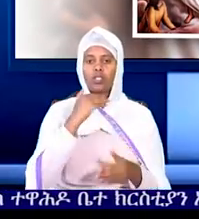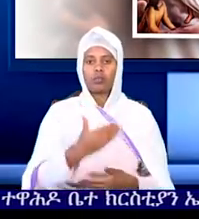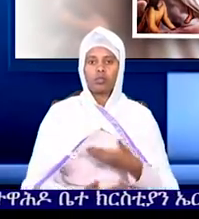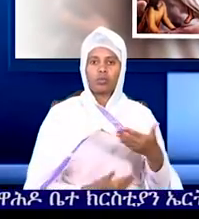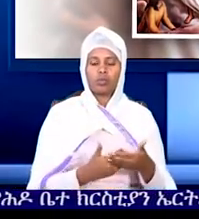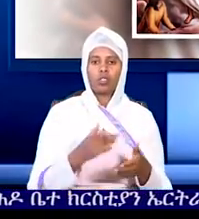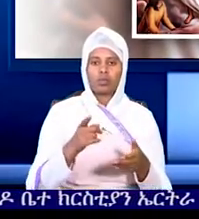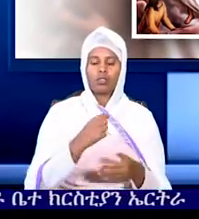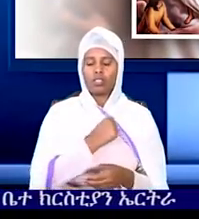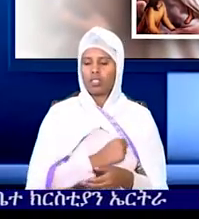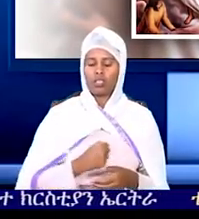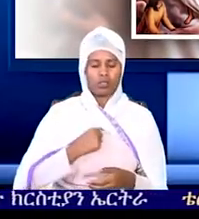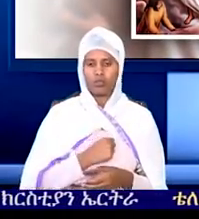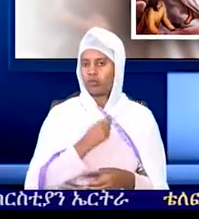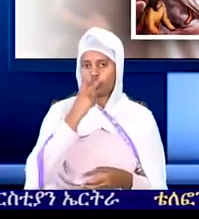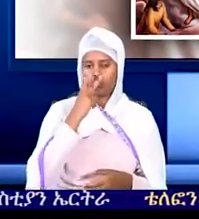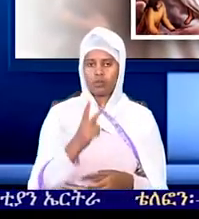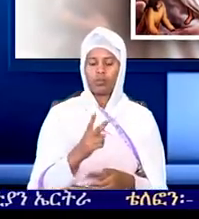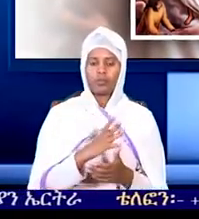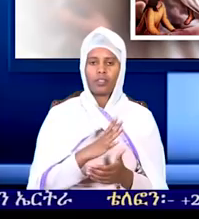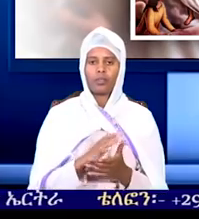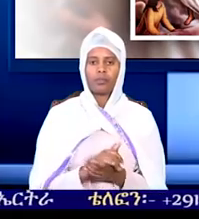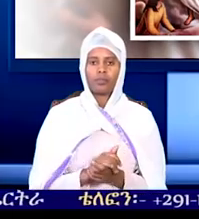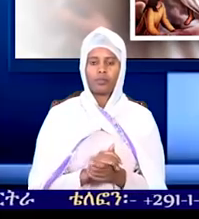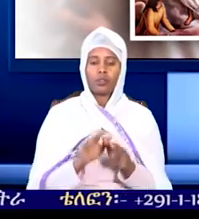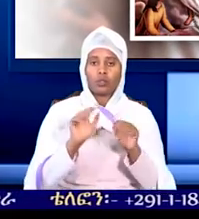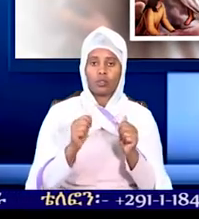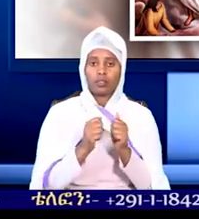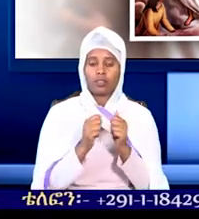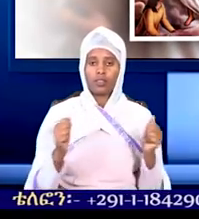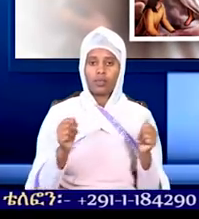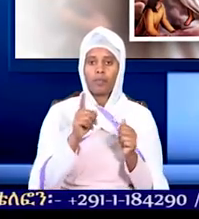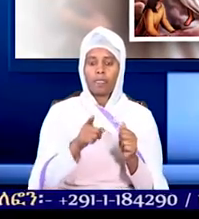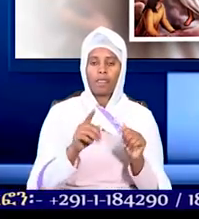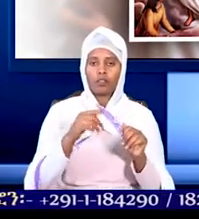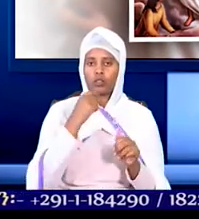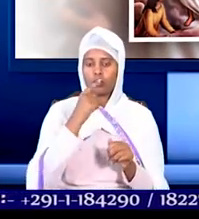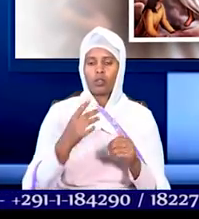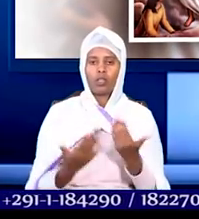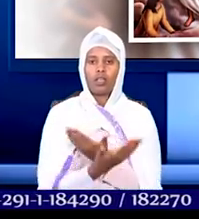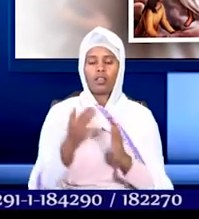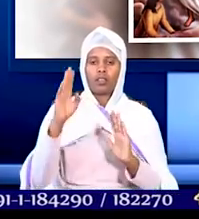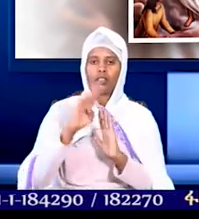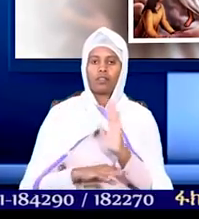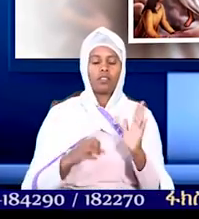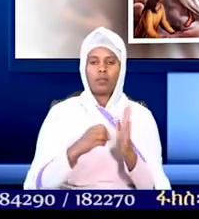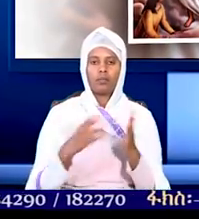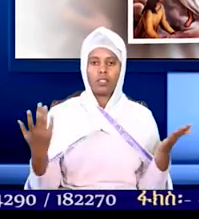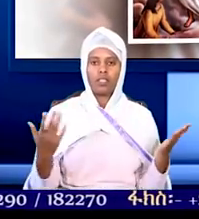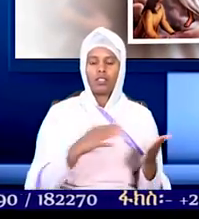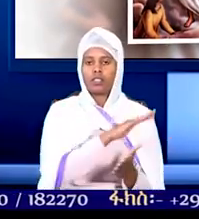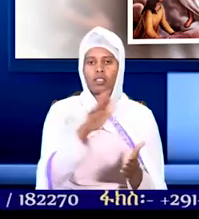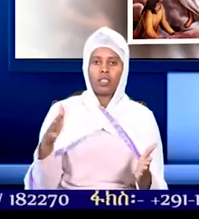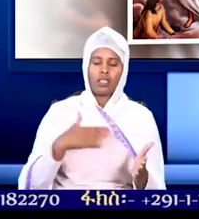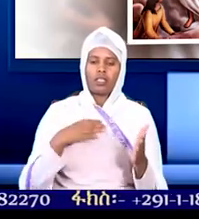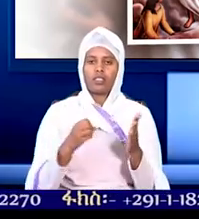كبسرامن كعالم دك مدامر تبزي كحازن كتوكزن كعالو يخونن بر اتتفالو اي